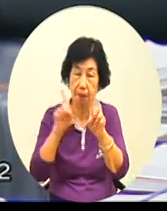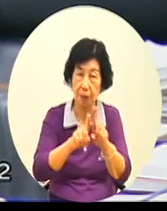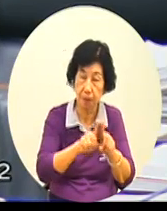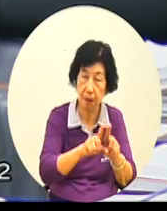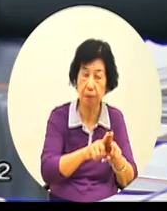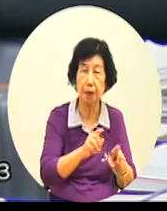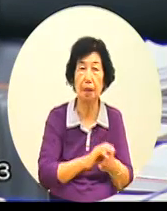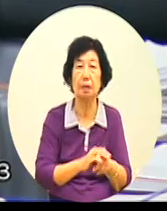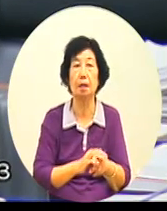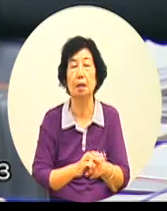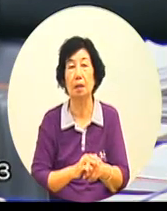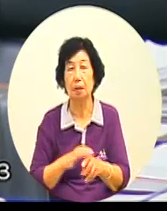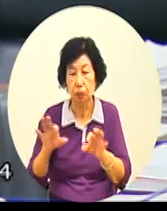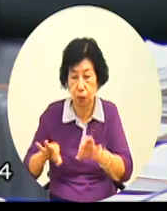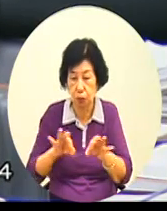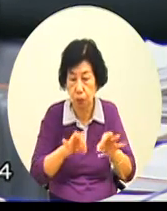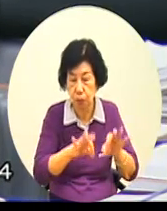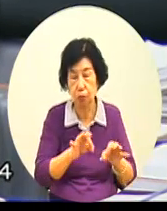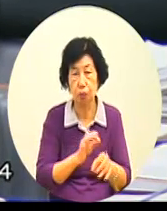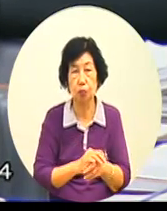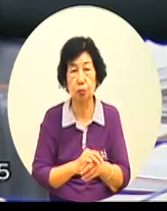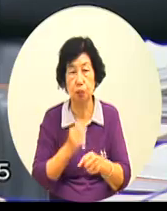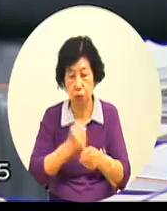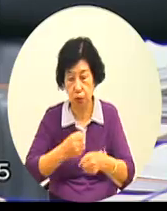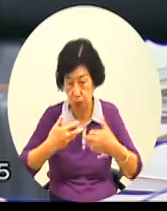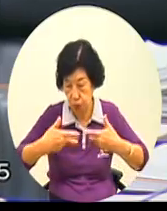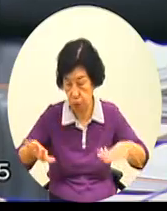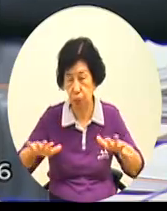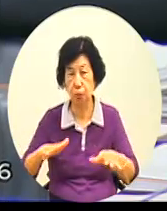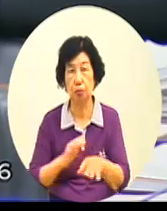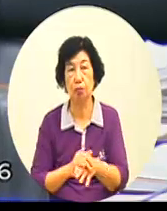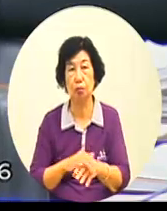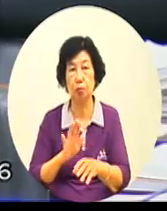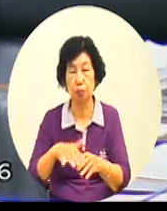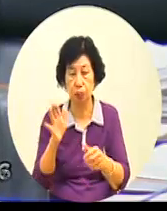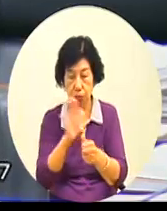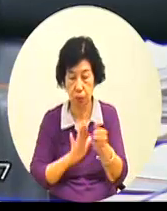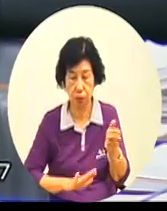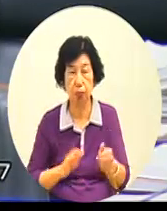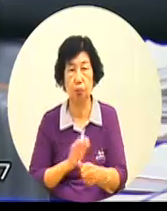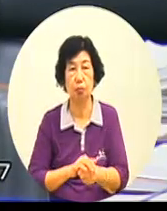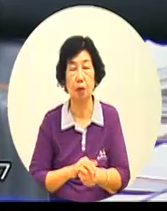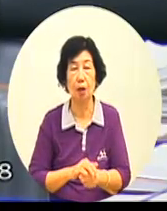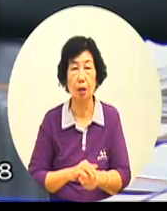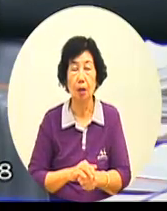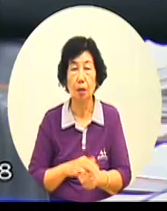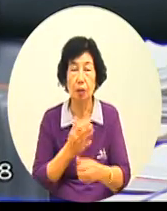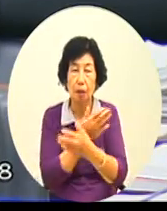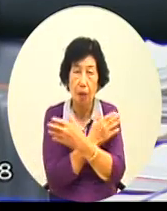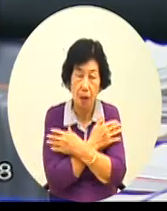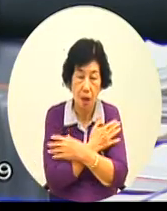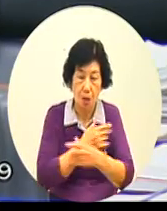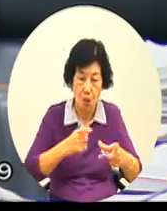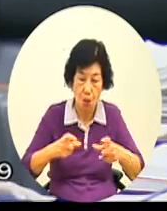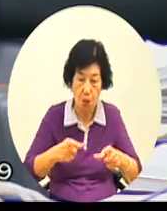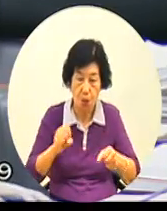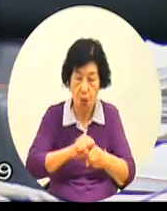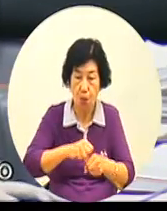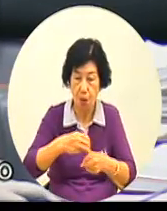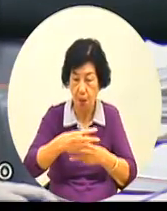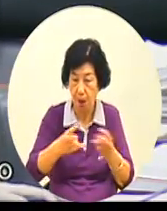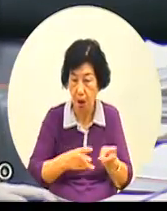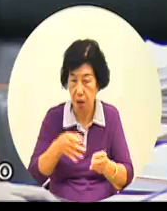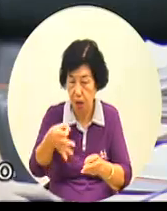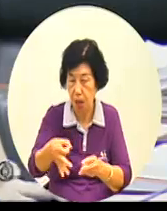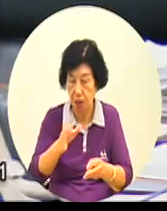到他下班应该下班的时间。因此幼儿园是有给加班费的，只是说给这